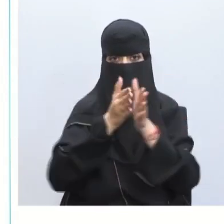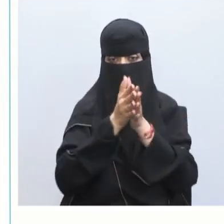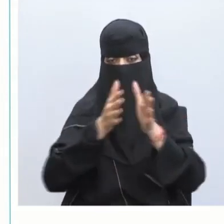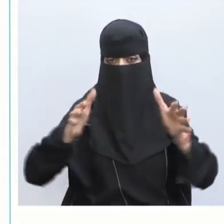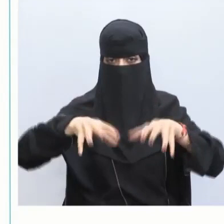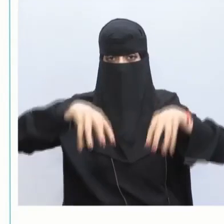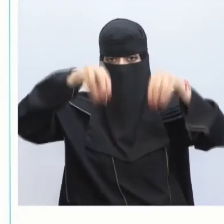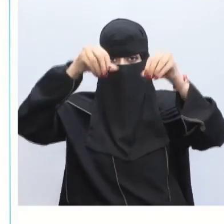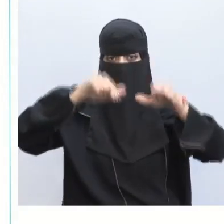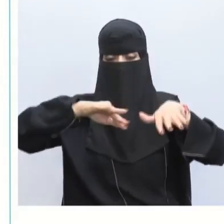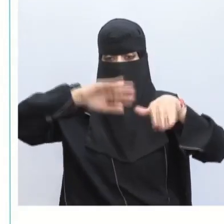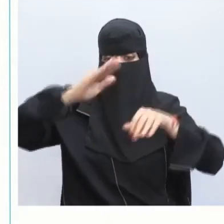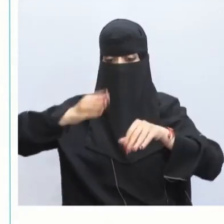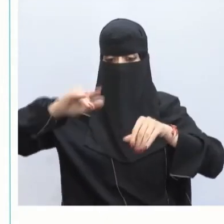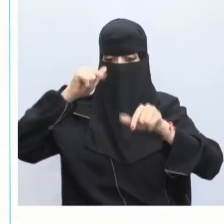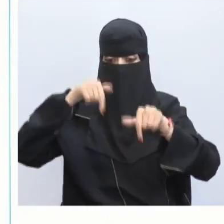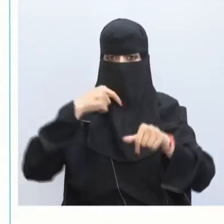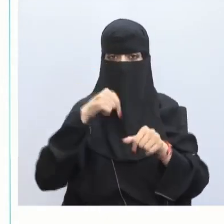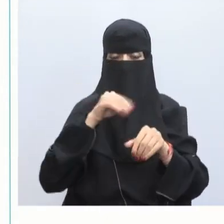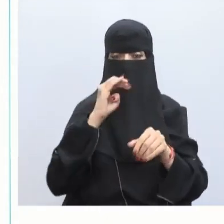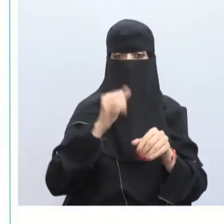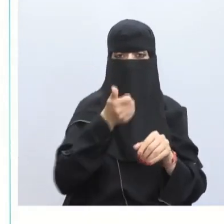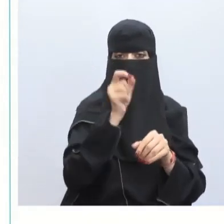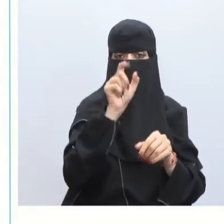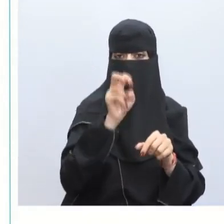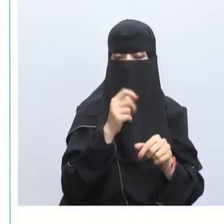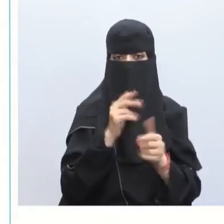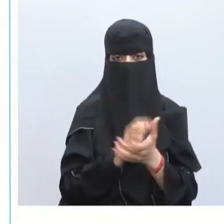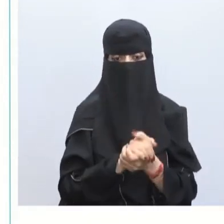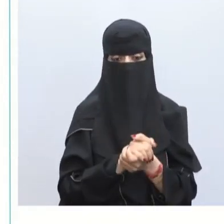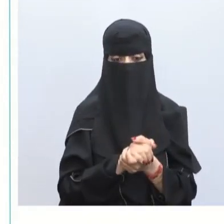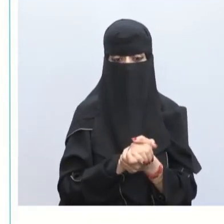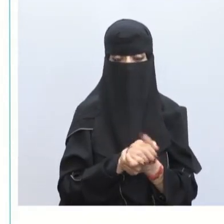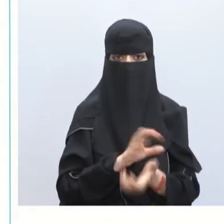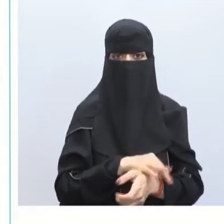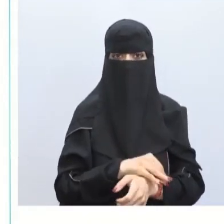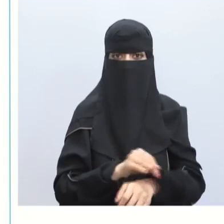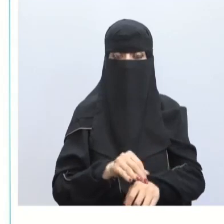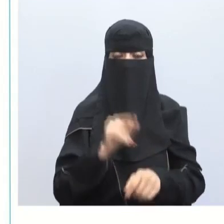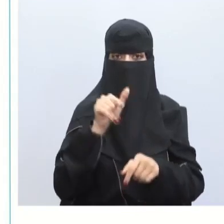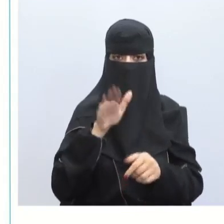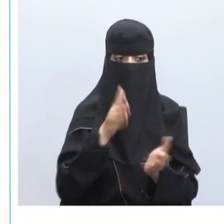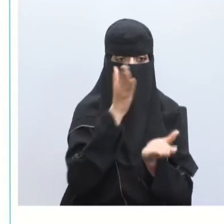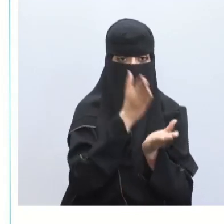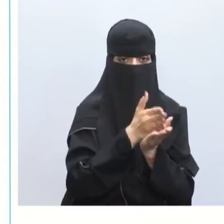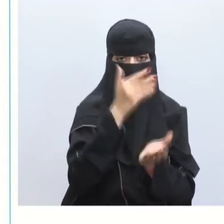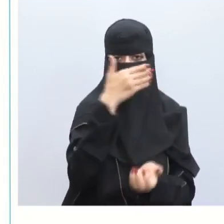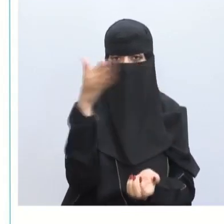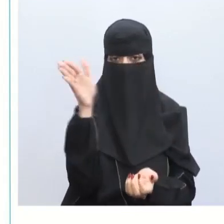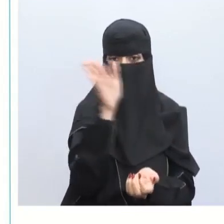المناطق الصحراويه تكون جافه اتجاه